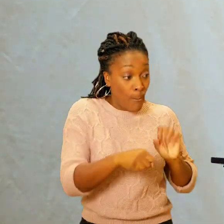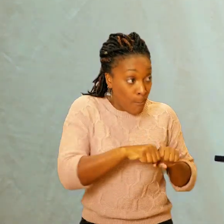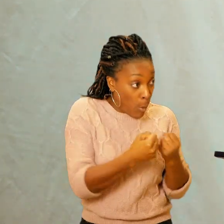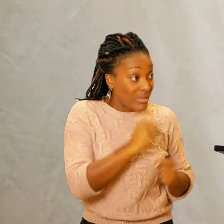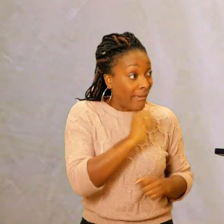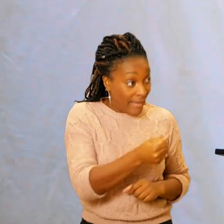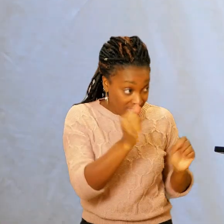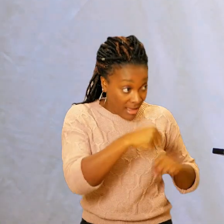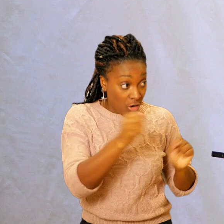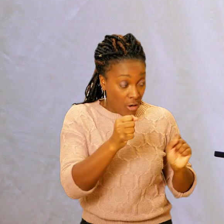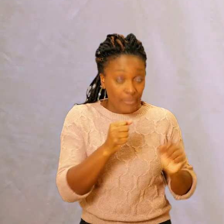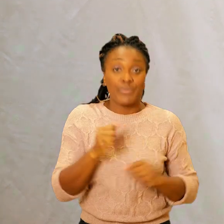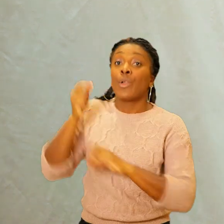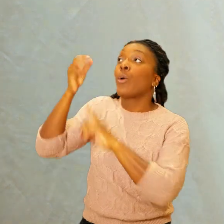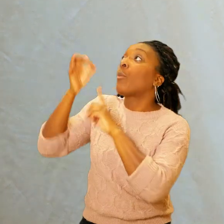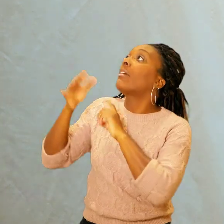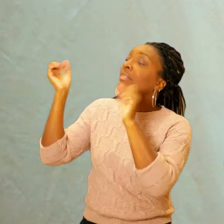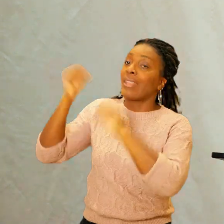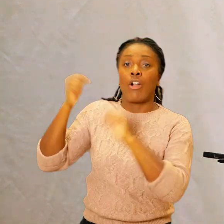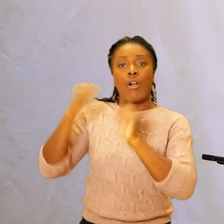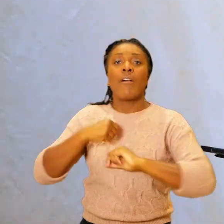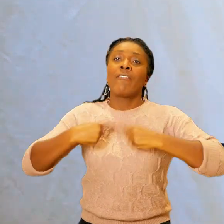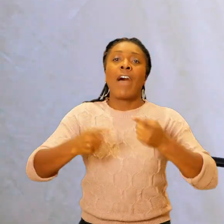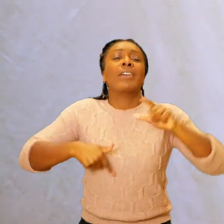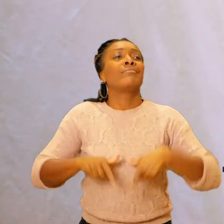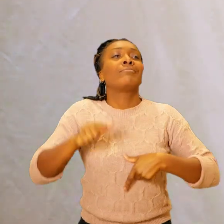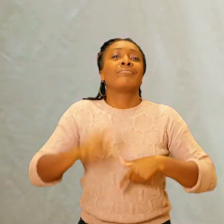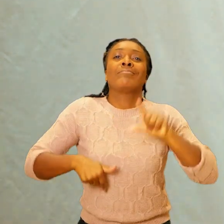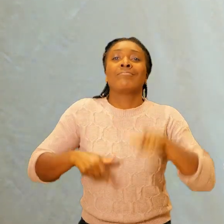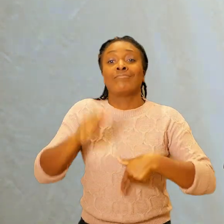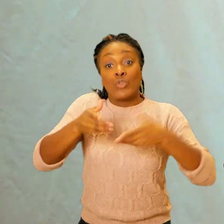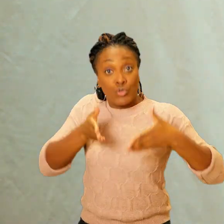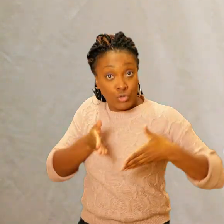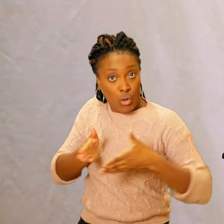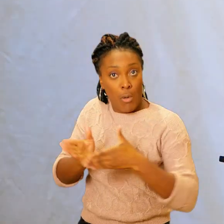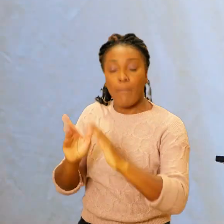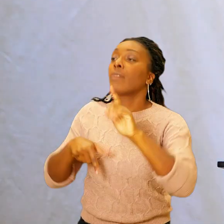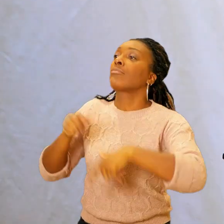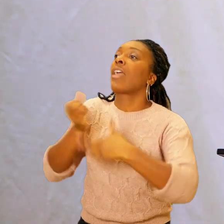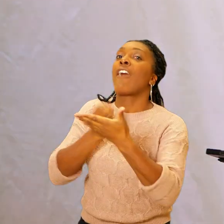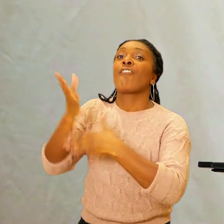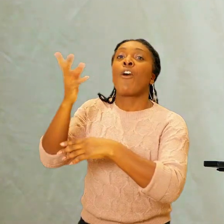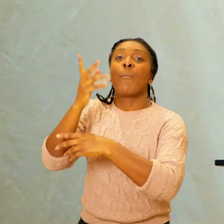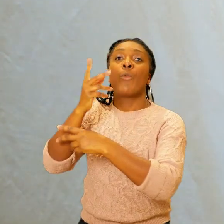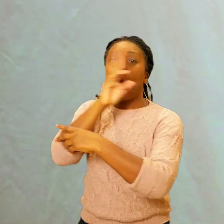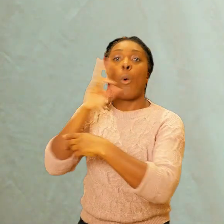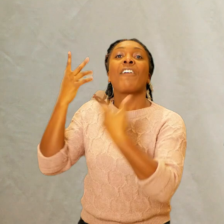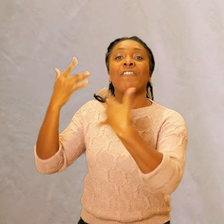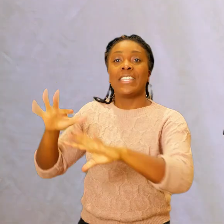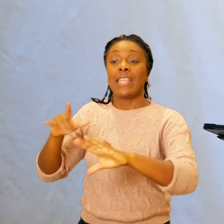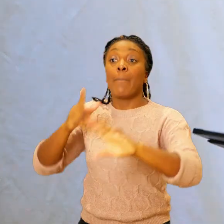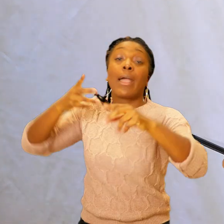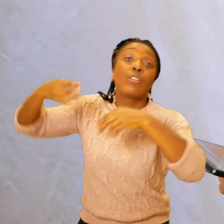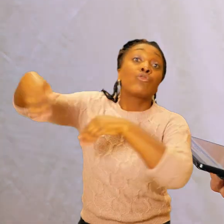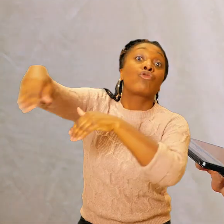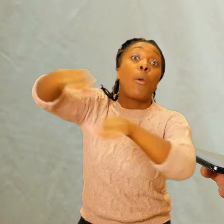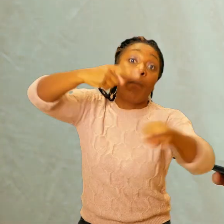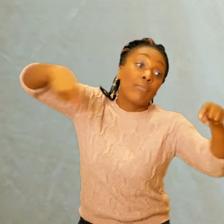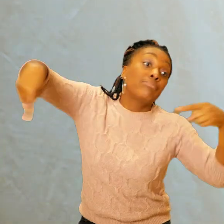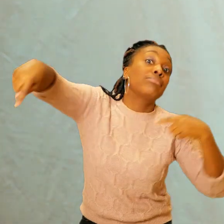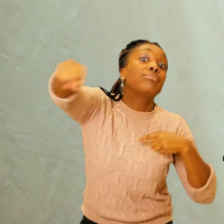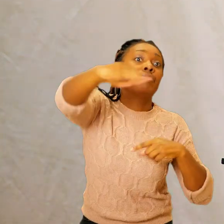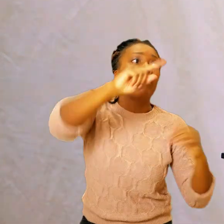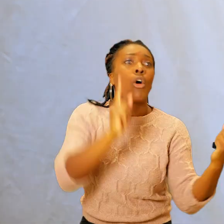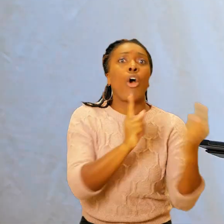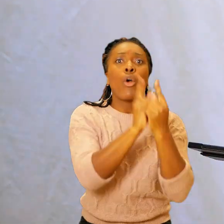prophète va faire? Il va bien aller de la manière dont Dieu lui a dit, mais quand il va revenir, il va croiser la route d'un vieux prophète